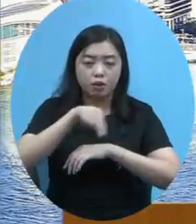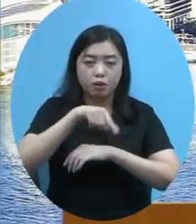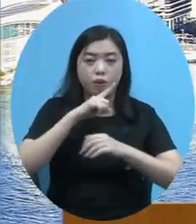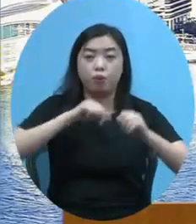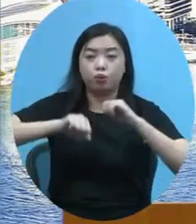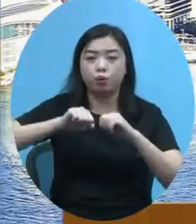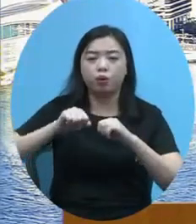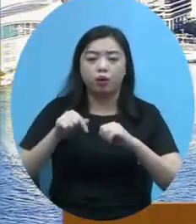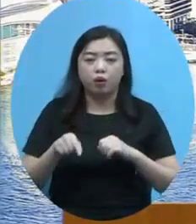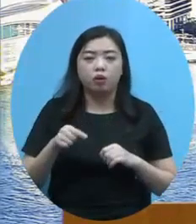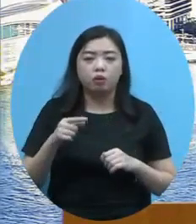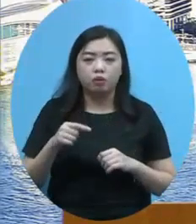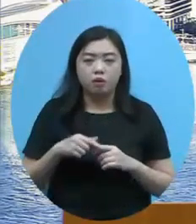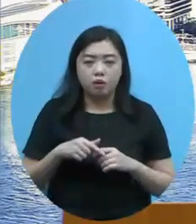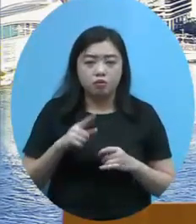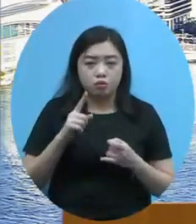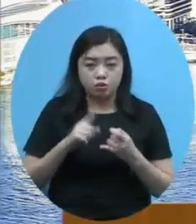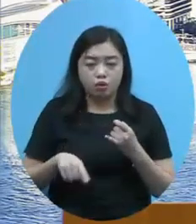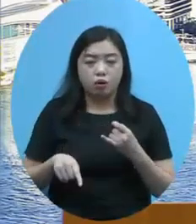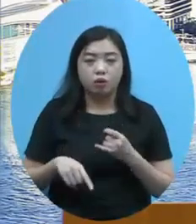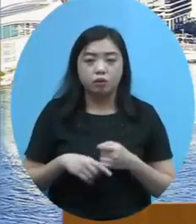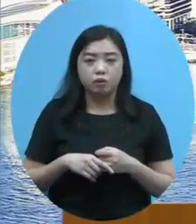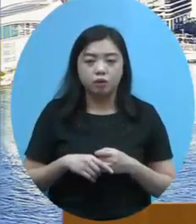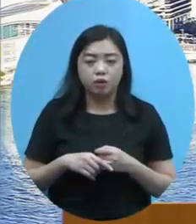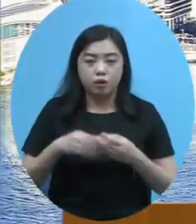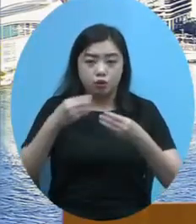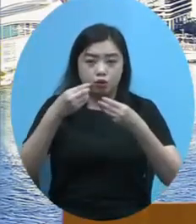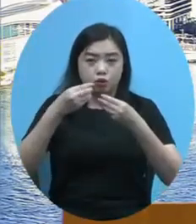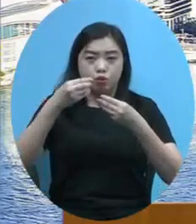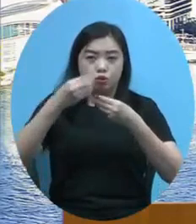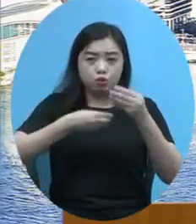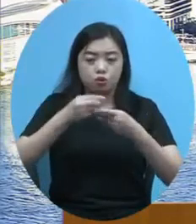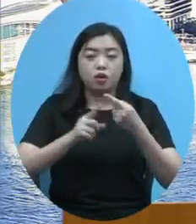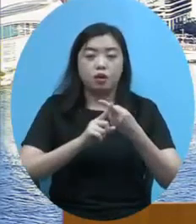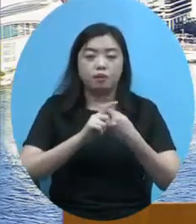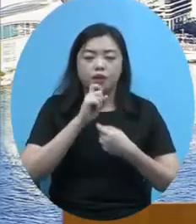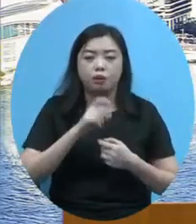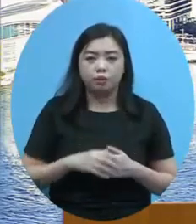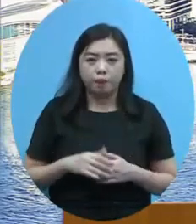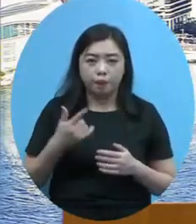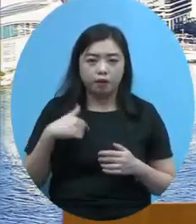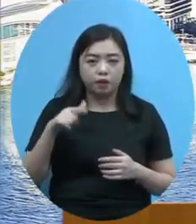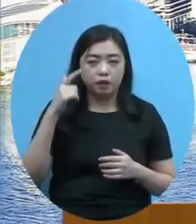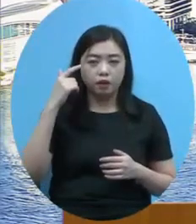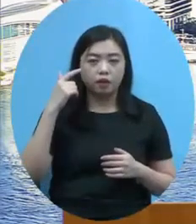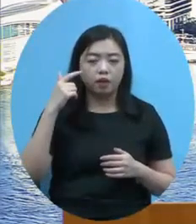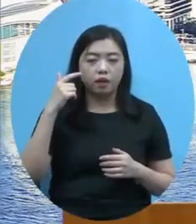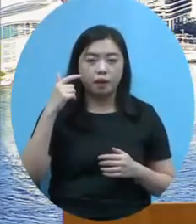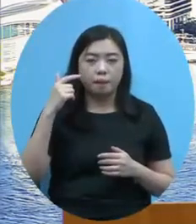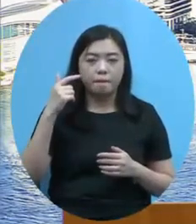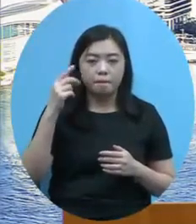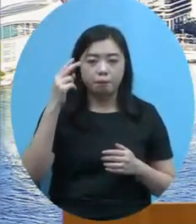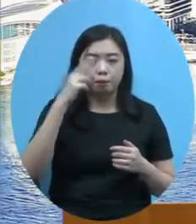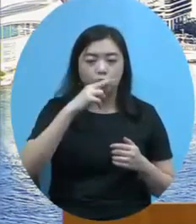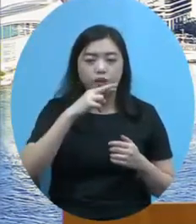係一定係會即係構成喺社區有傳播嘅風險啦。咁所以我哋都係即係每一個我